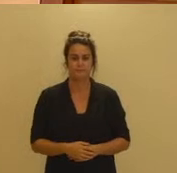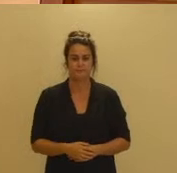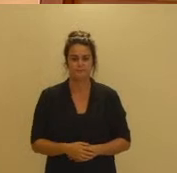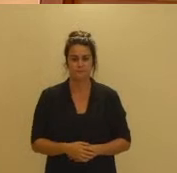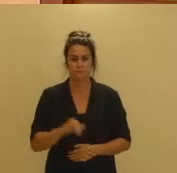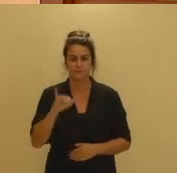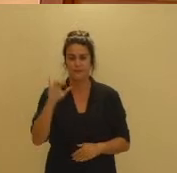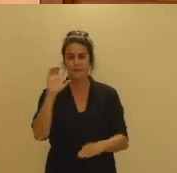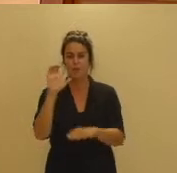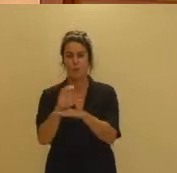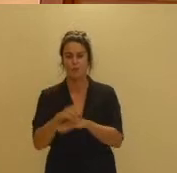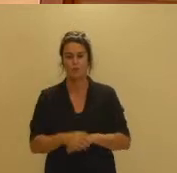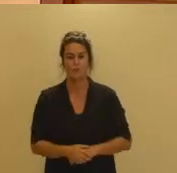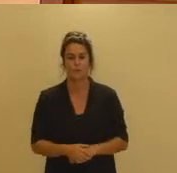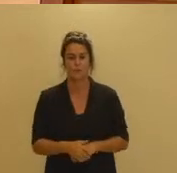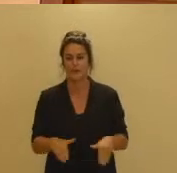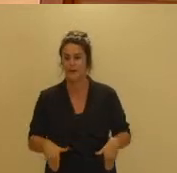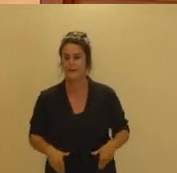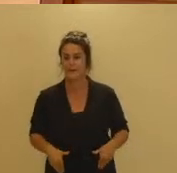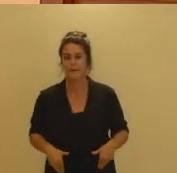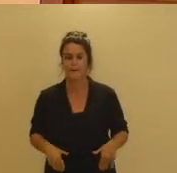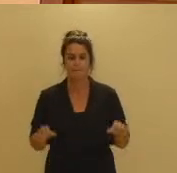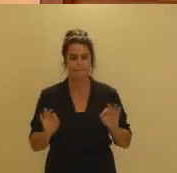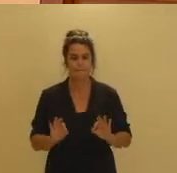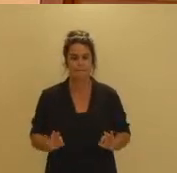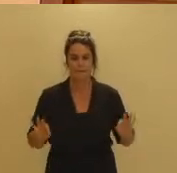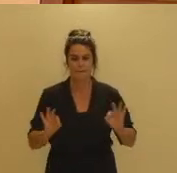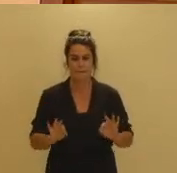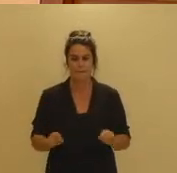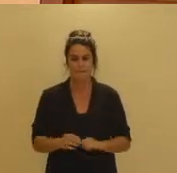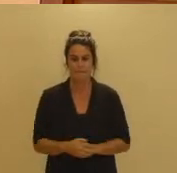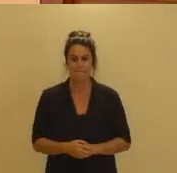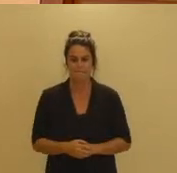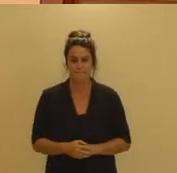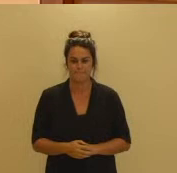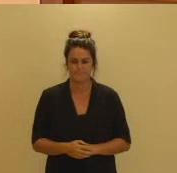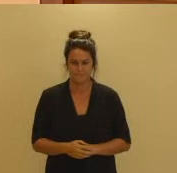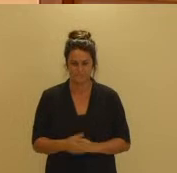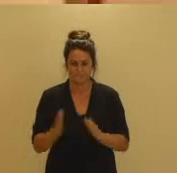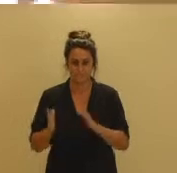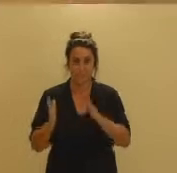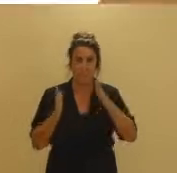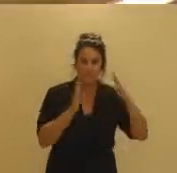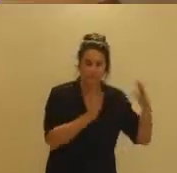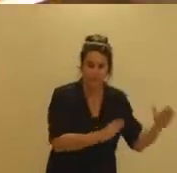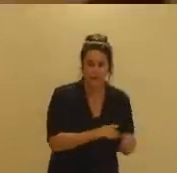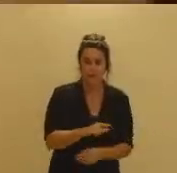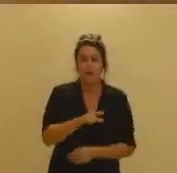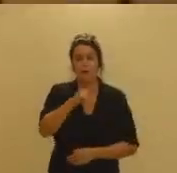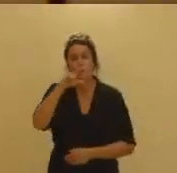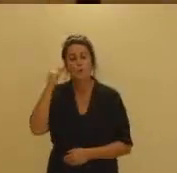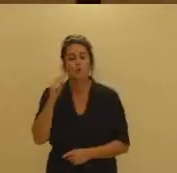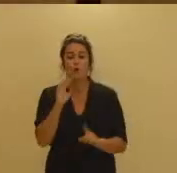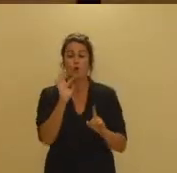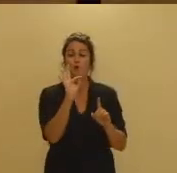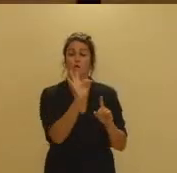Qui vote contre ou qui s'abstient? Je vous remercie. Pour la question suivante, je passe la parole à M. Frédéric Tranchet.